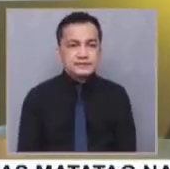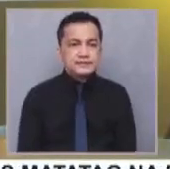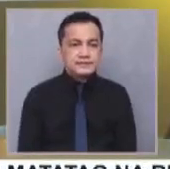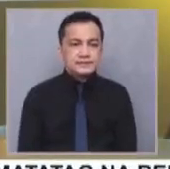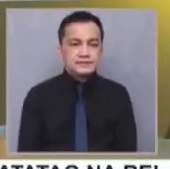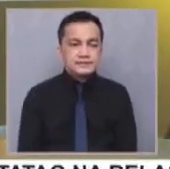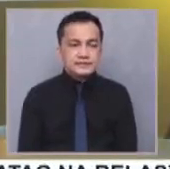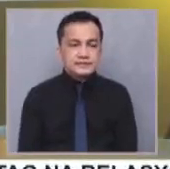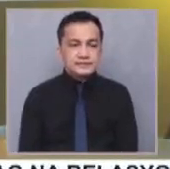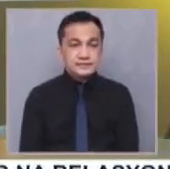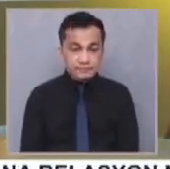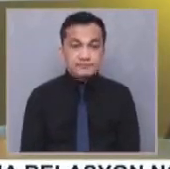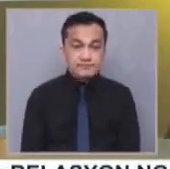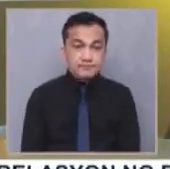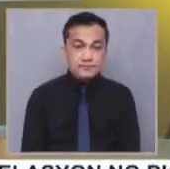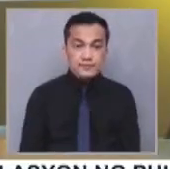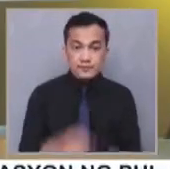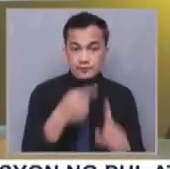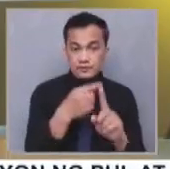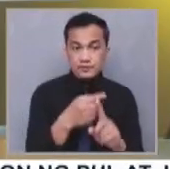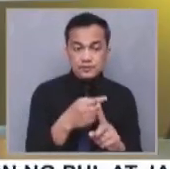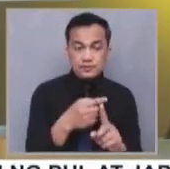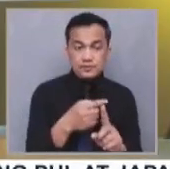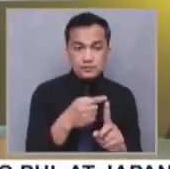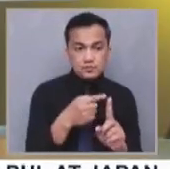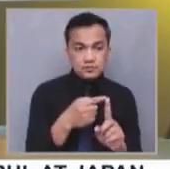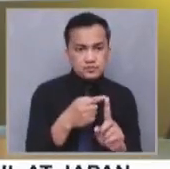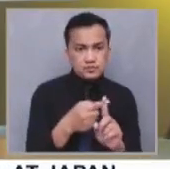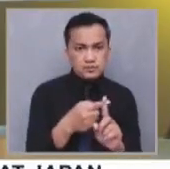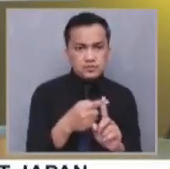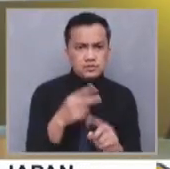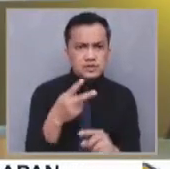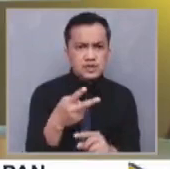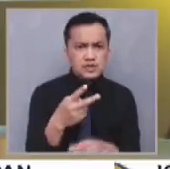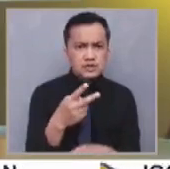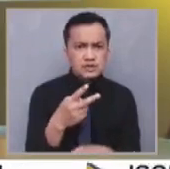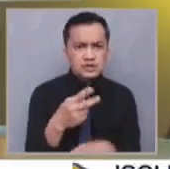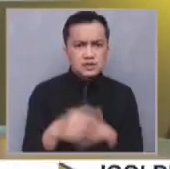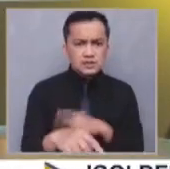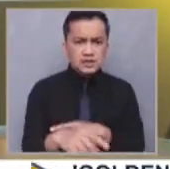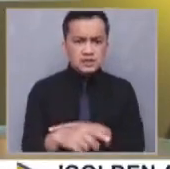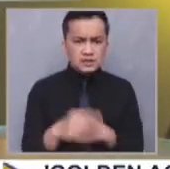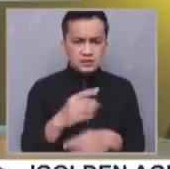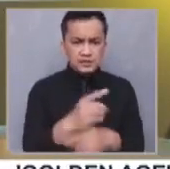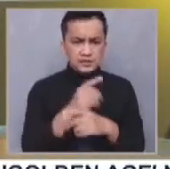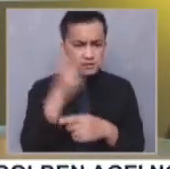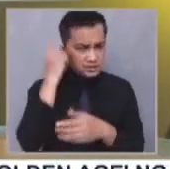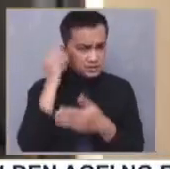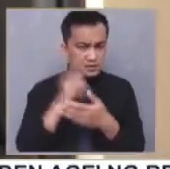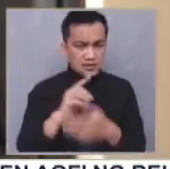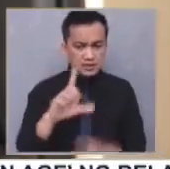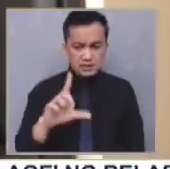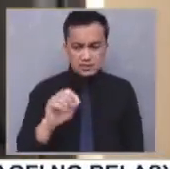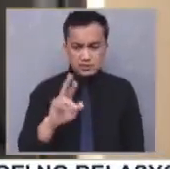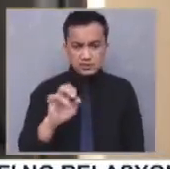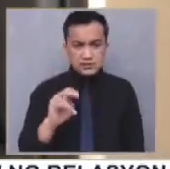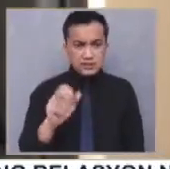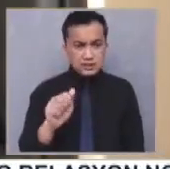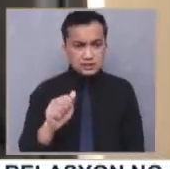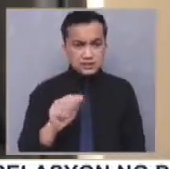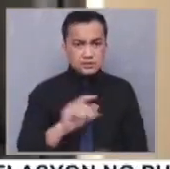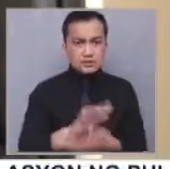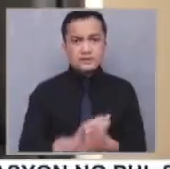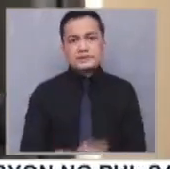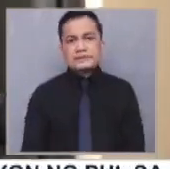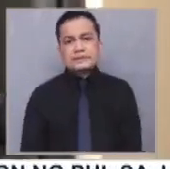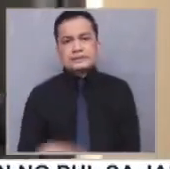Positibo naman sa ikalawang pagkakataon si Defense Secretary Delphine Lorenzana sa COVID-19. Kinumpirma ni